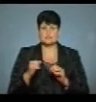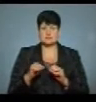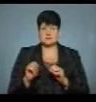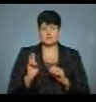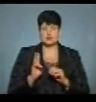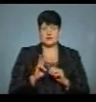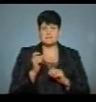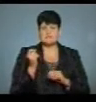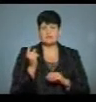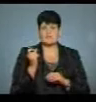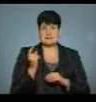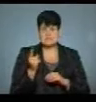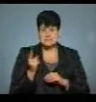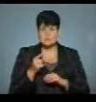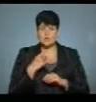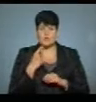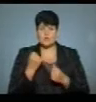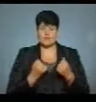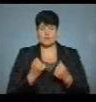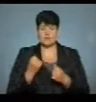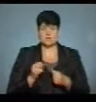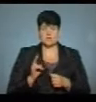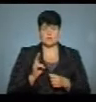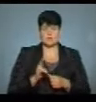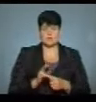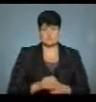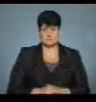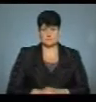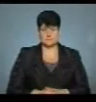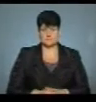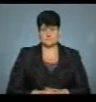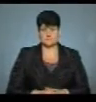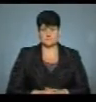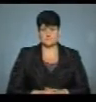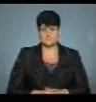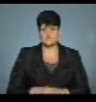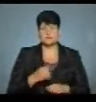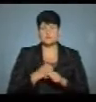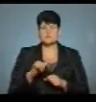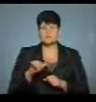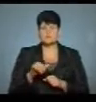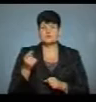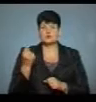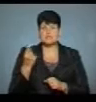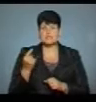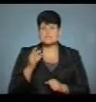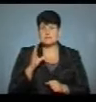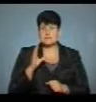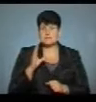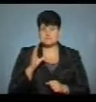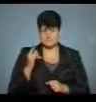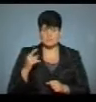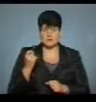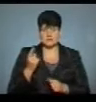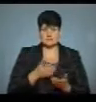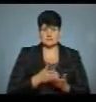за 11-тим маршрутом, каже водій тролейбуса Олег Симоняк. Працював в суботу на 11-му маршруті, їхав в